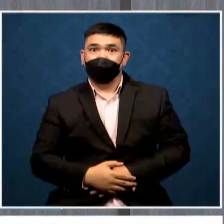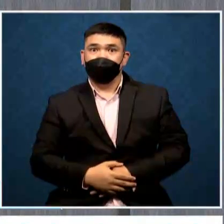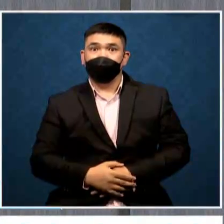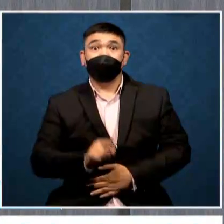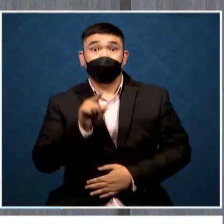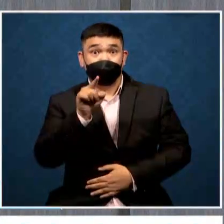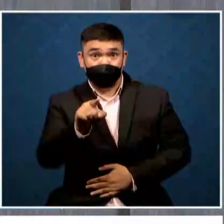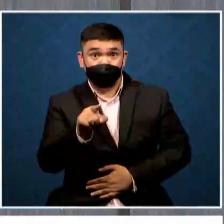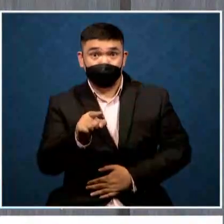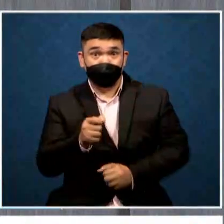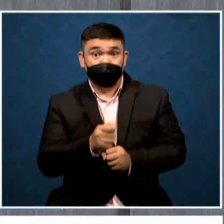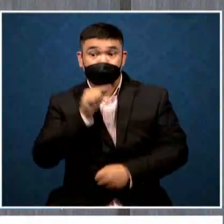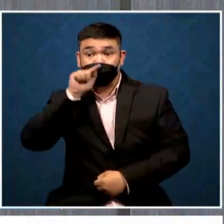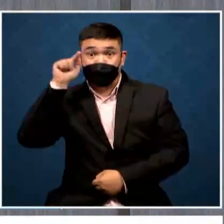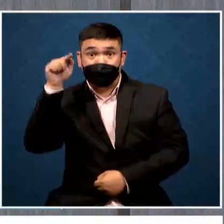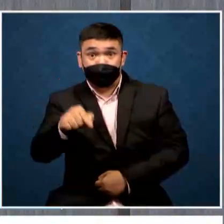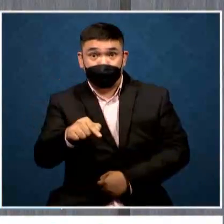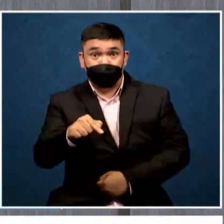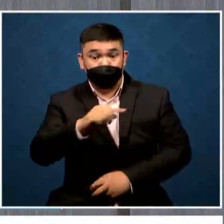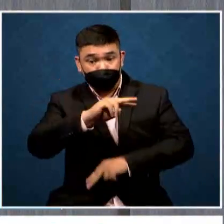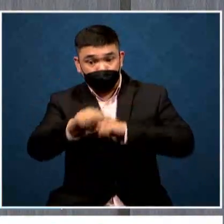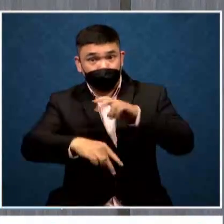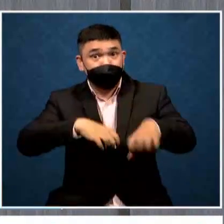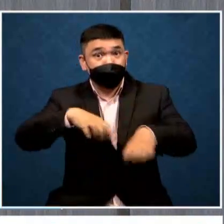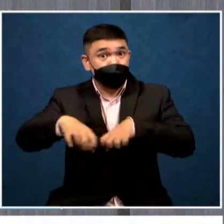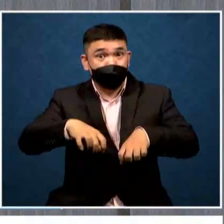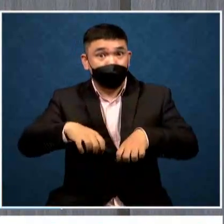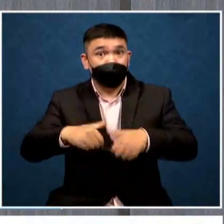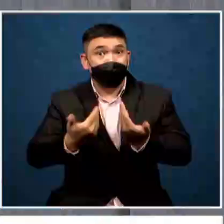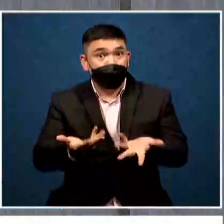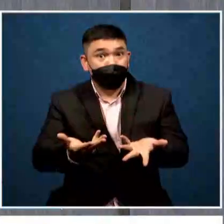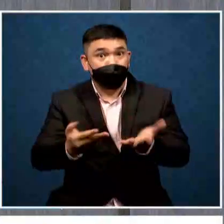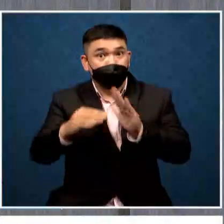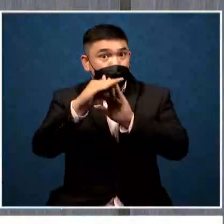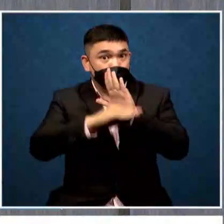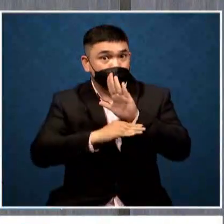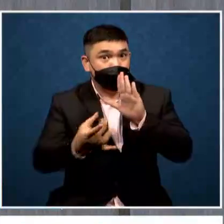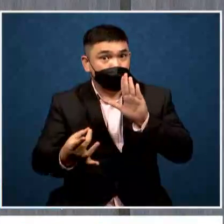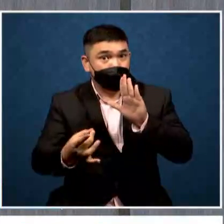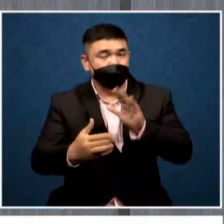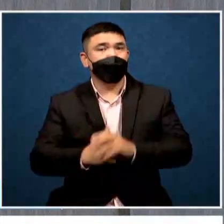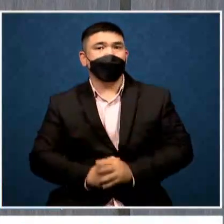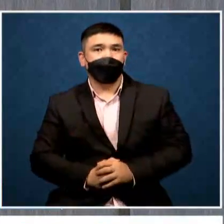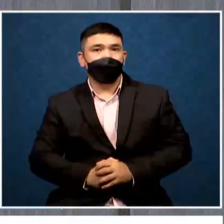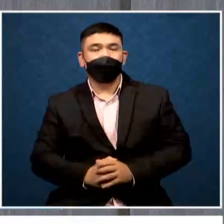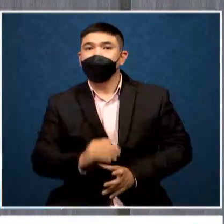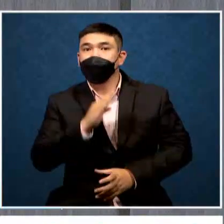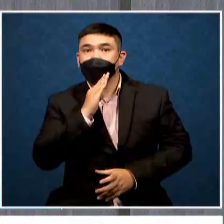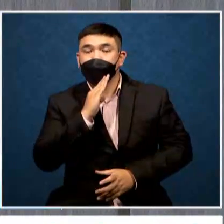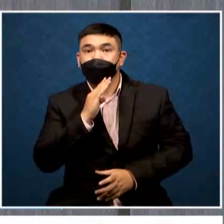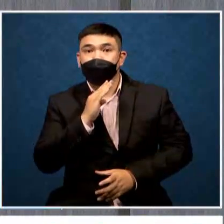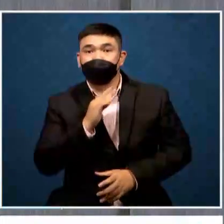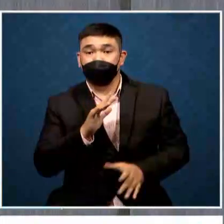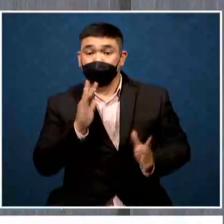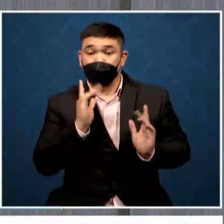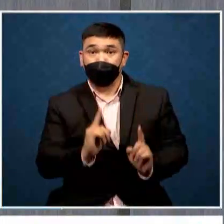ท่านได้มีการสั่งการได้มีการจัดการอย่างไรไม่ว่าจะผู้ที่เ